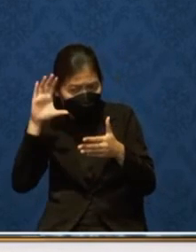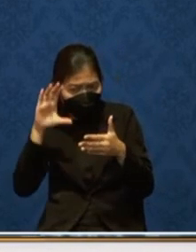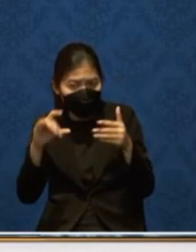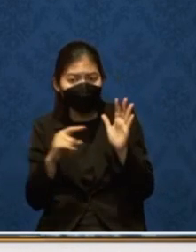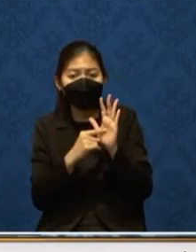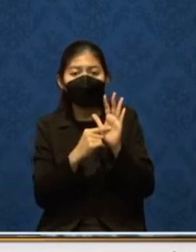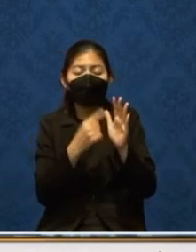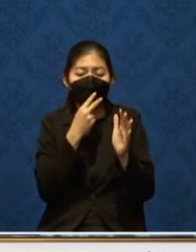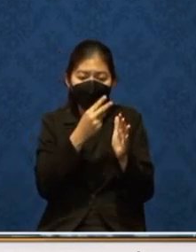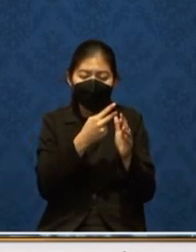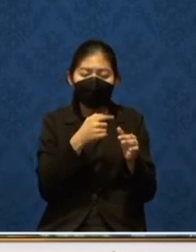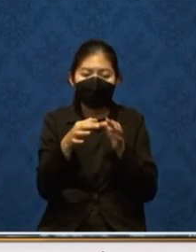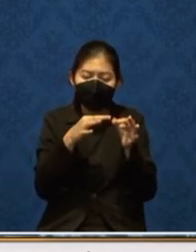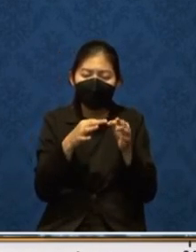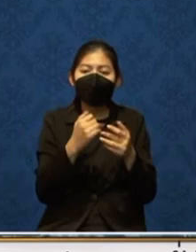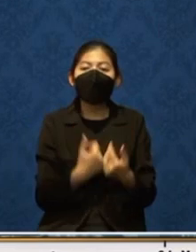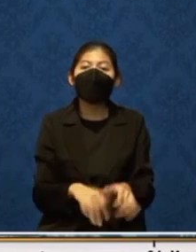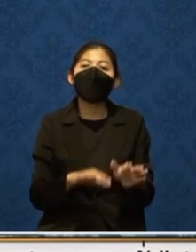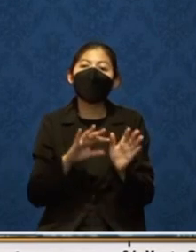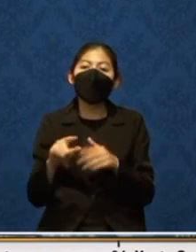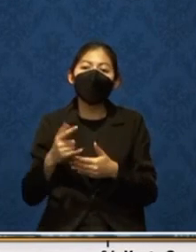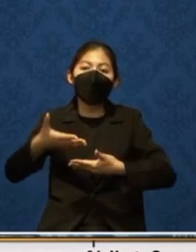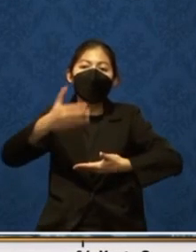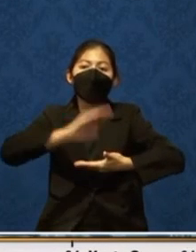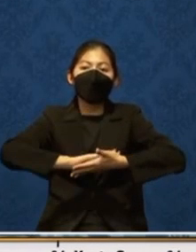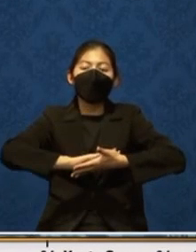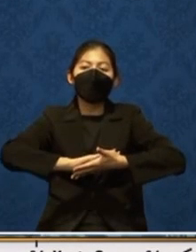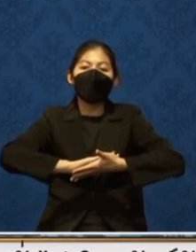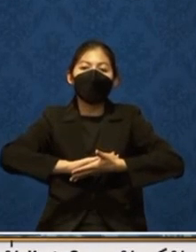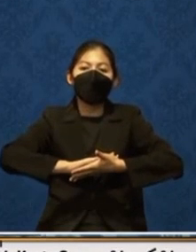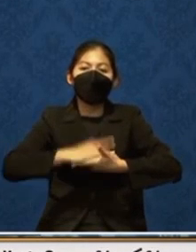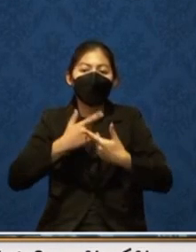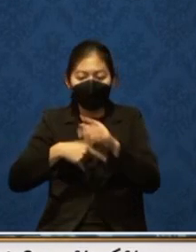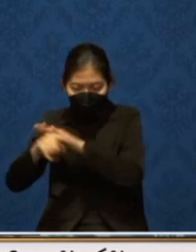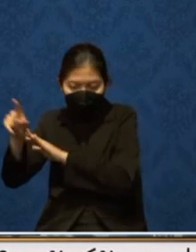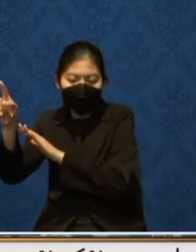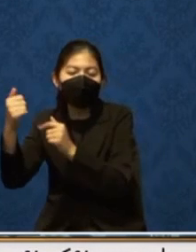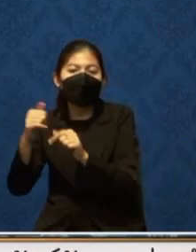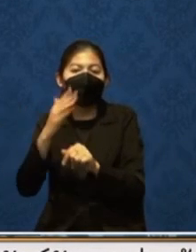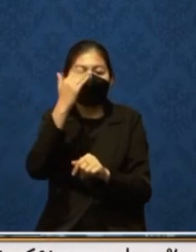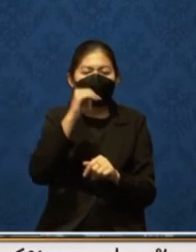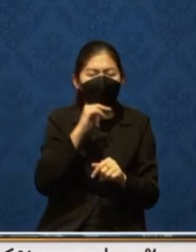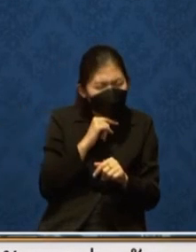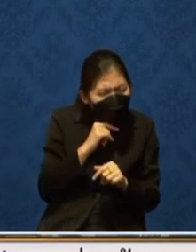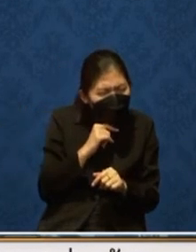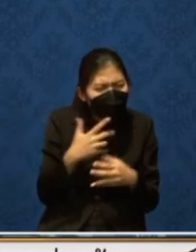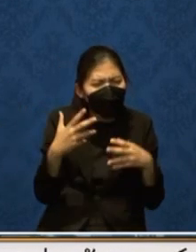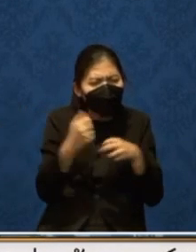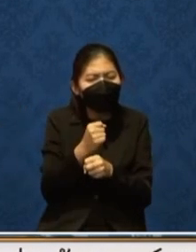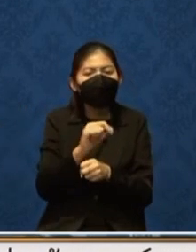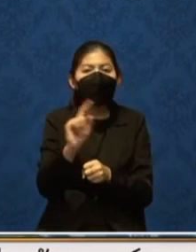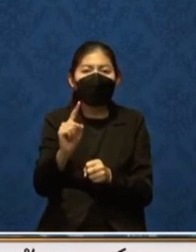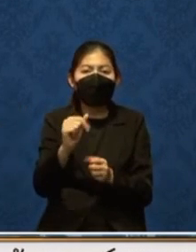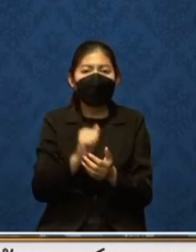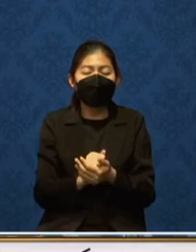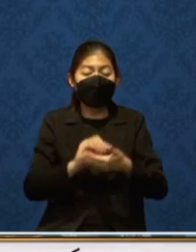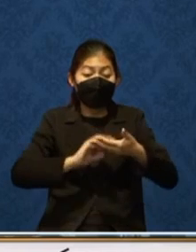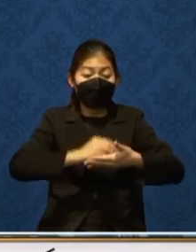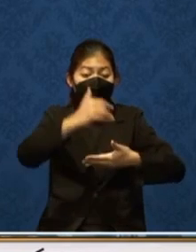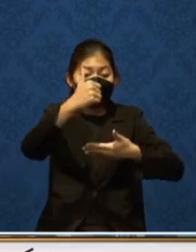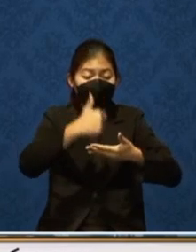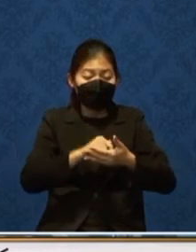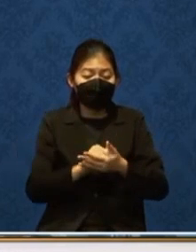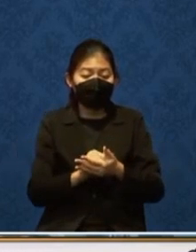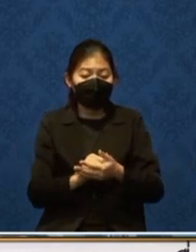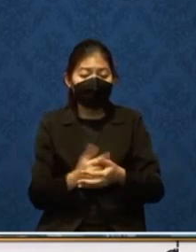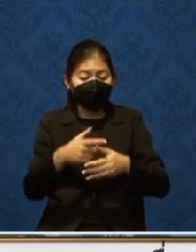สุดท้ายนะครับ ปิดคอมแลว่งหนีครับคืผมแค่ต้กพิสุว่า สิ่งที่อยู่ใแบจำรองเี่โรดรายงานจร